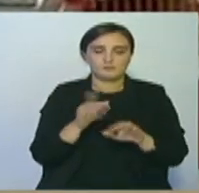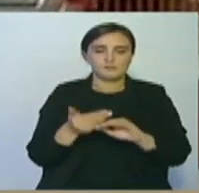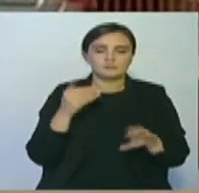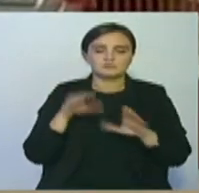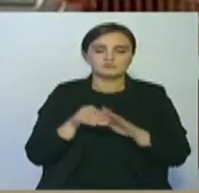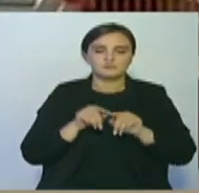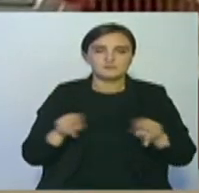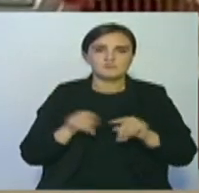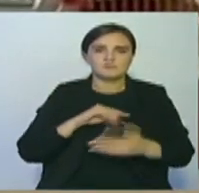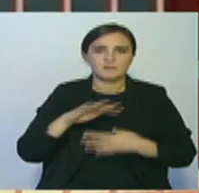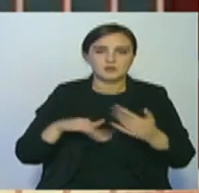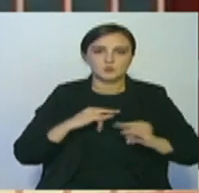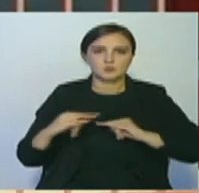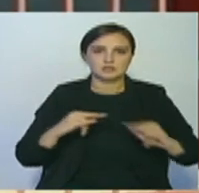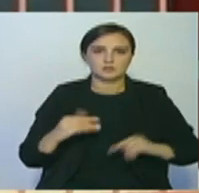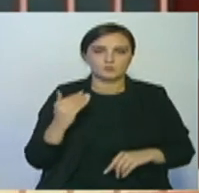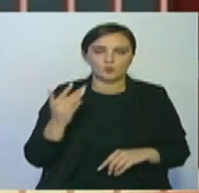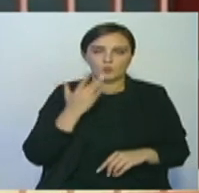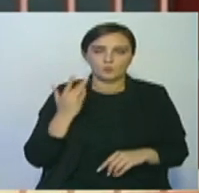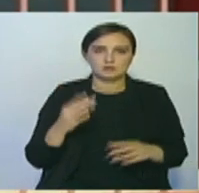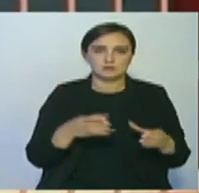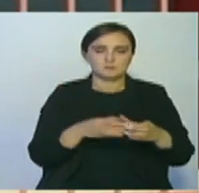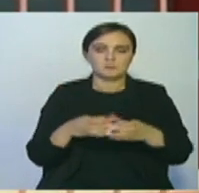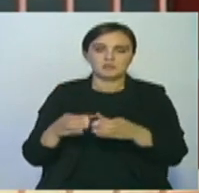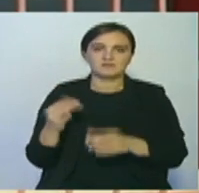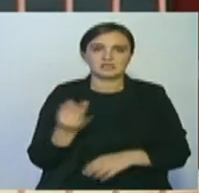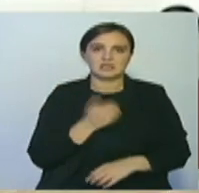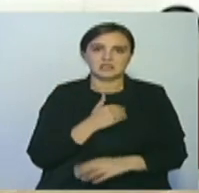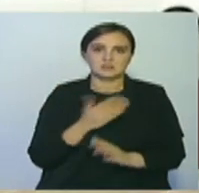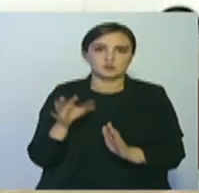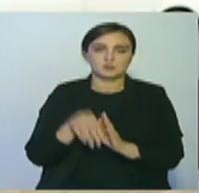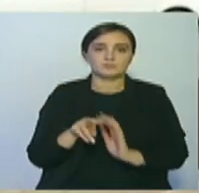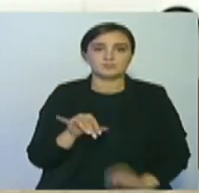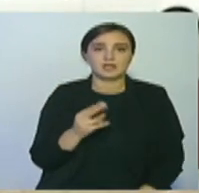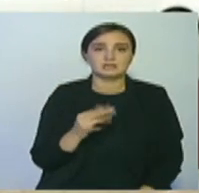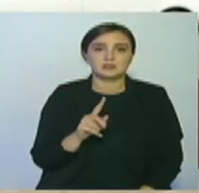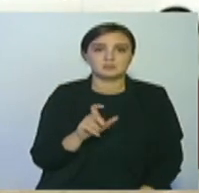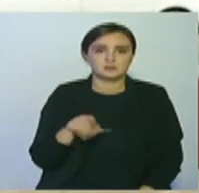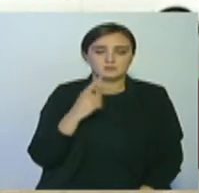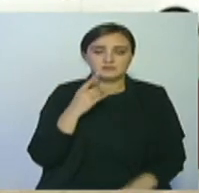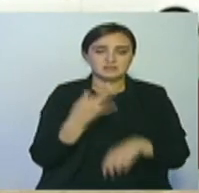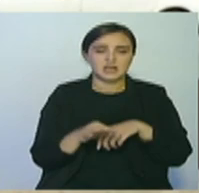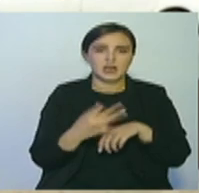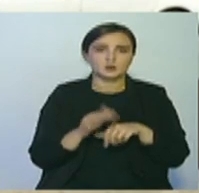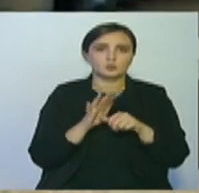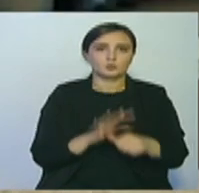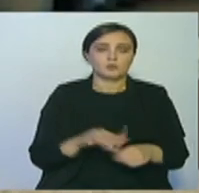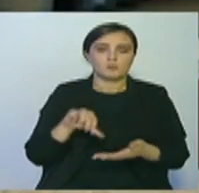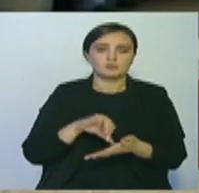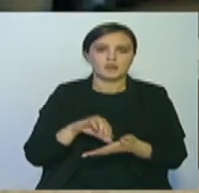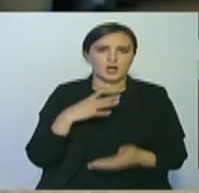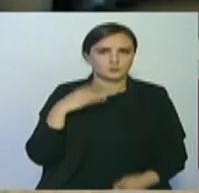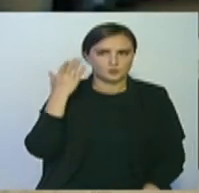კამპანიაში დესტრუქციის შემოტანა სწორედ ოპოზიციური პარტიის ინტერესებში შედის. ლაცაბიძე გამორიცხავს, რომ ძალადობაში მონაწილეობა მიიღო